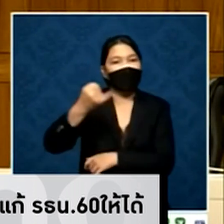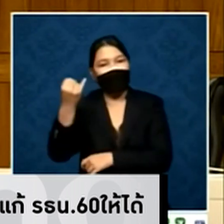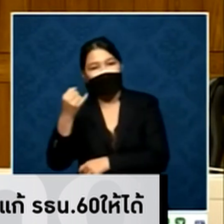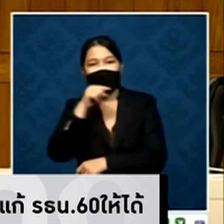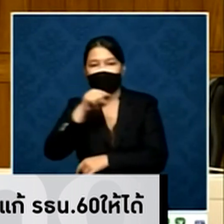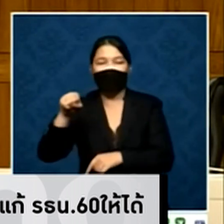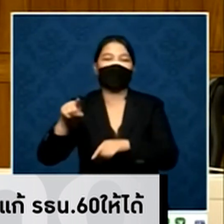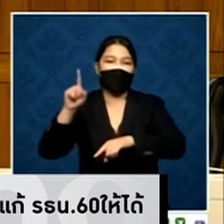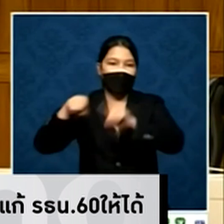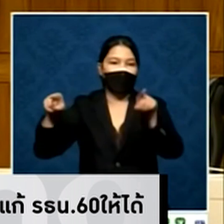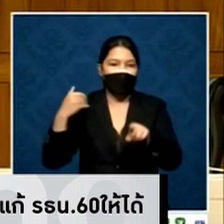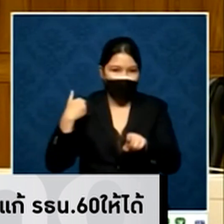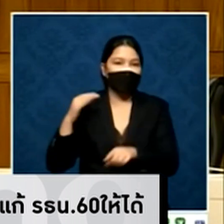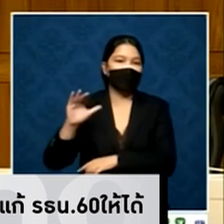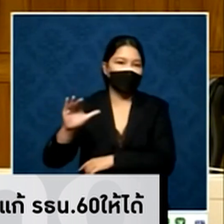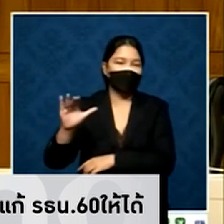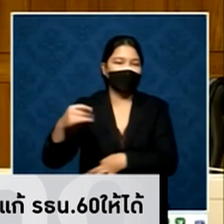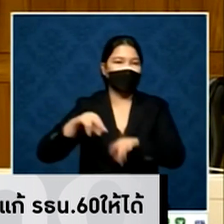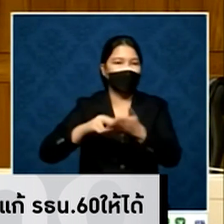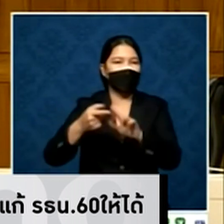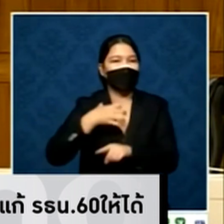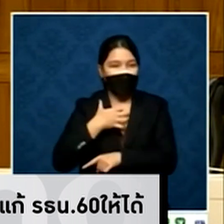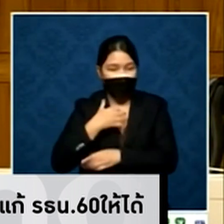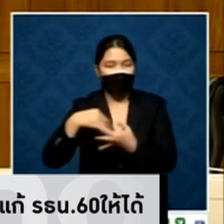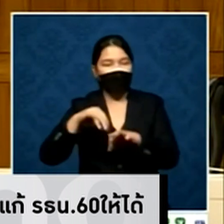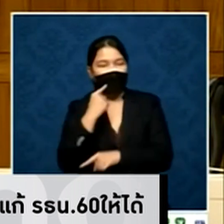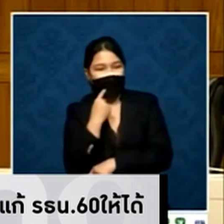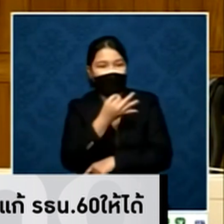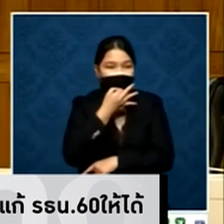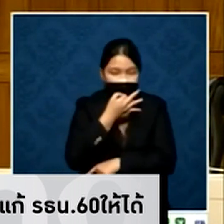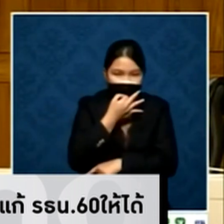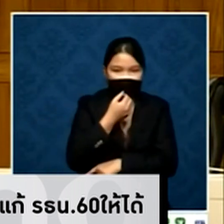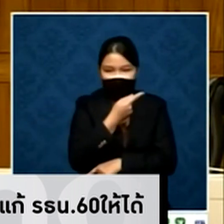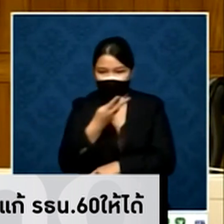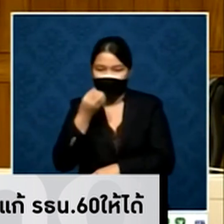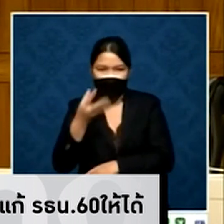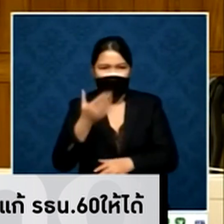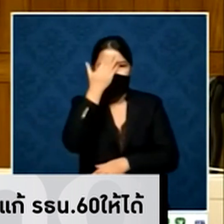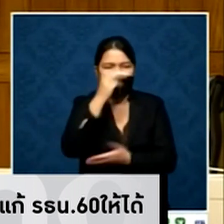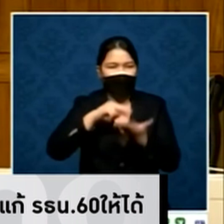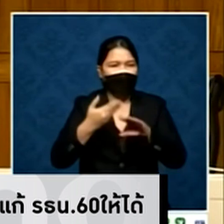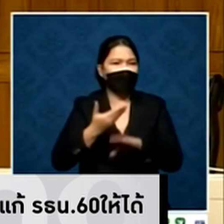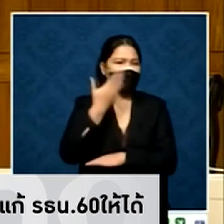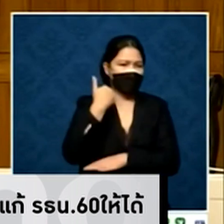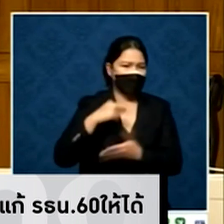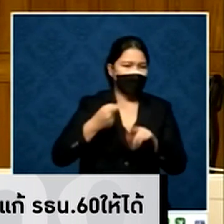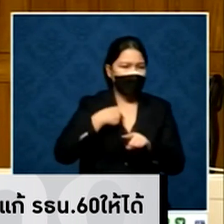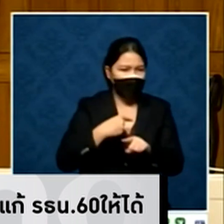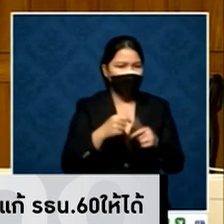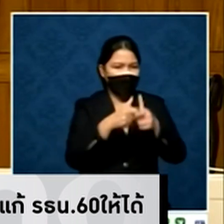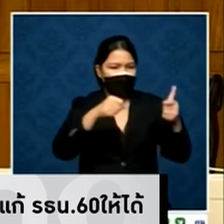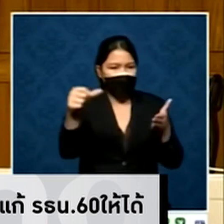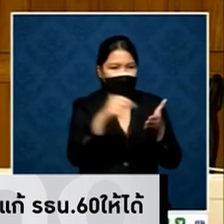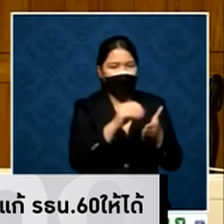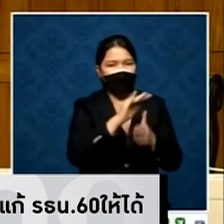ด่วนที่บางพรรคประกาศเอาไว้พักเหมาฮะทักเก่าของคุณได้เต็มน่ะฮะแต่ลองคิดดูพี่เก๋